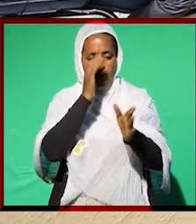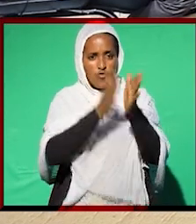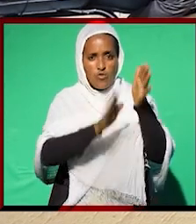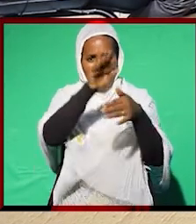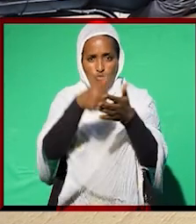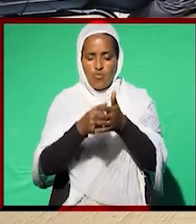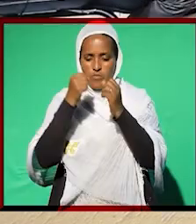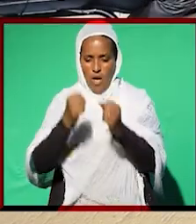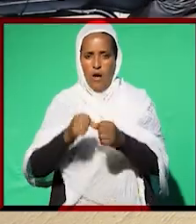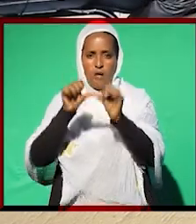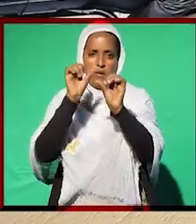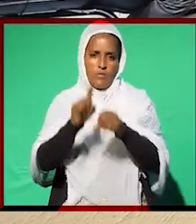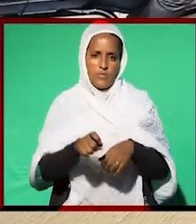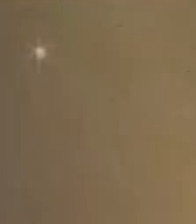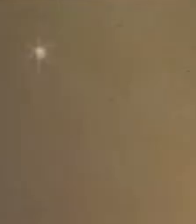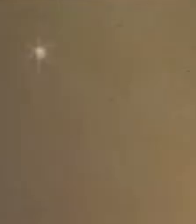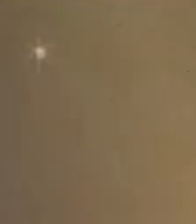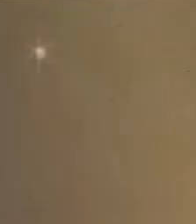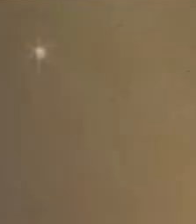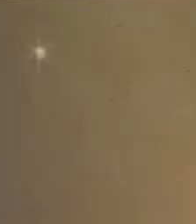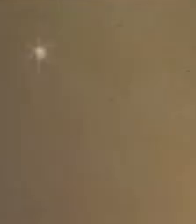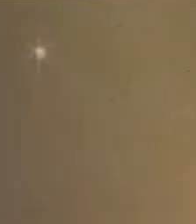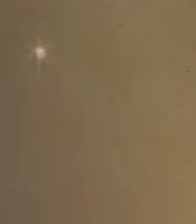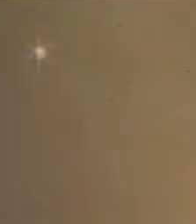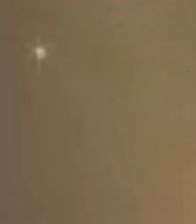አለኝና ለአፈጻጸሙ ሁሉም ሊበረታ ይገባል።